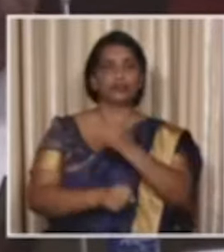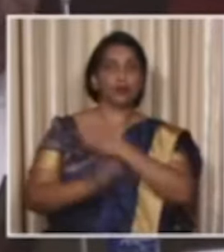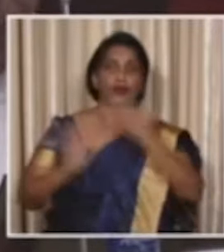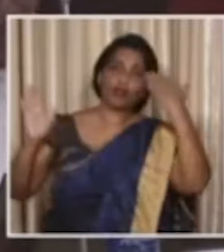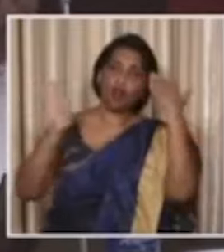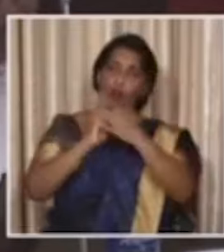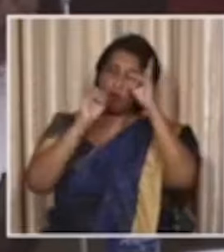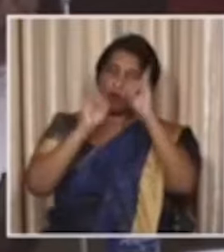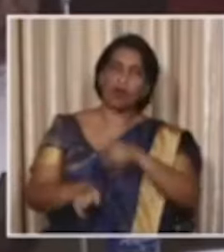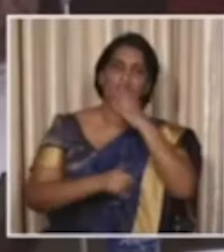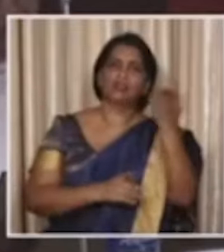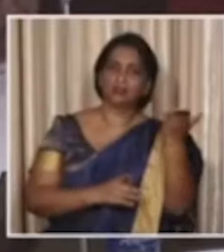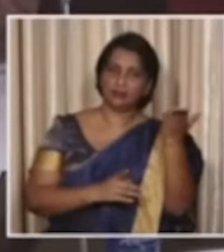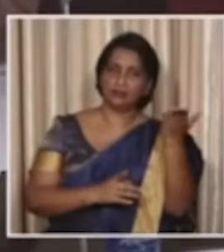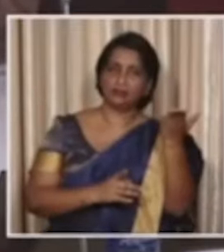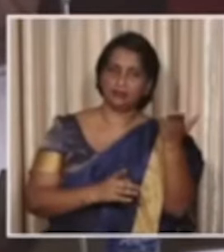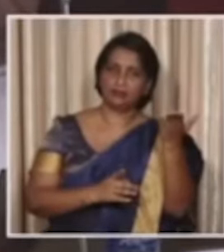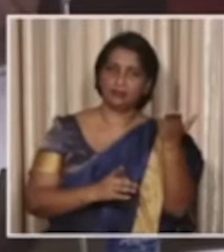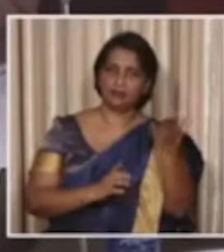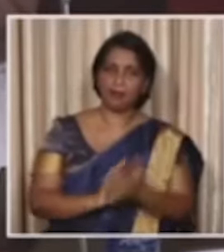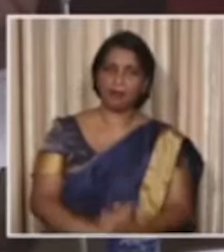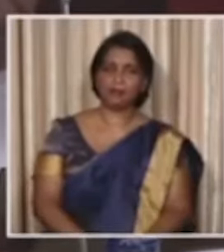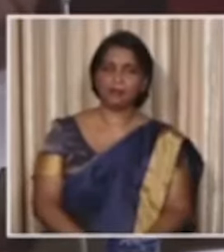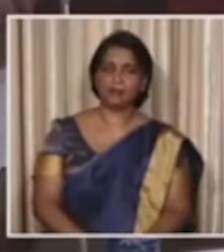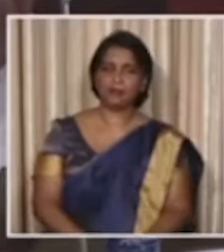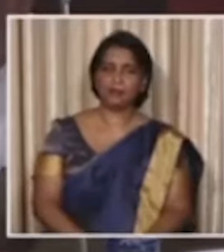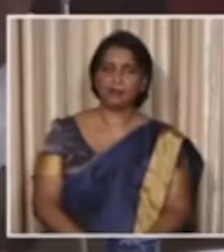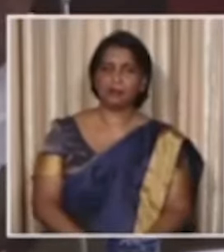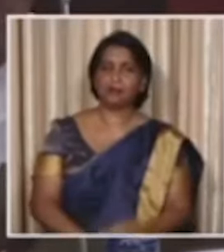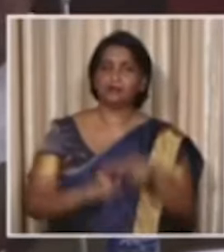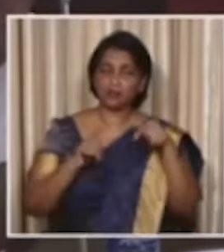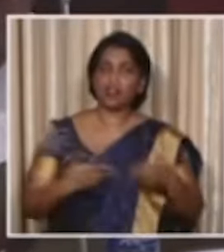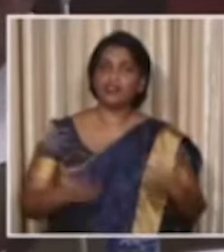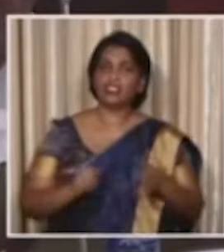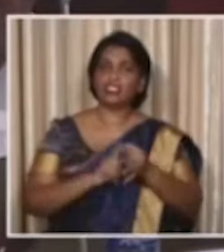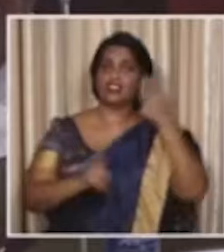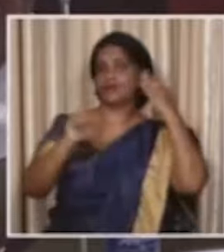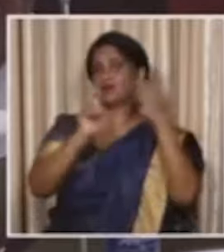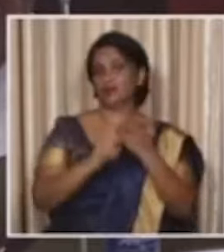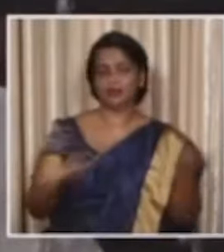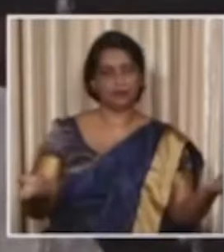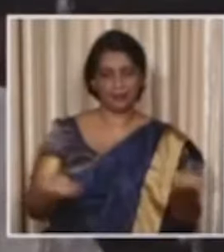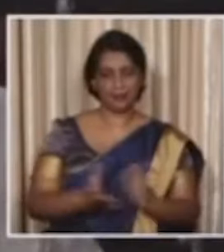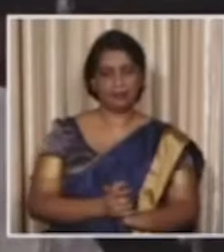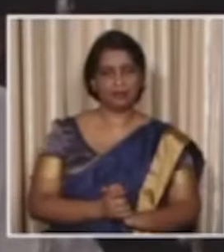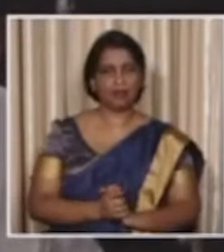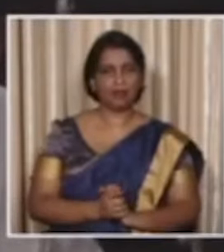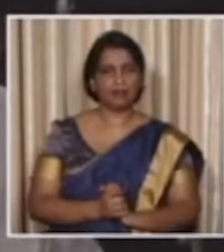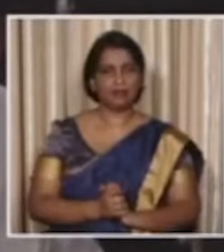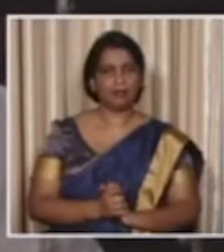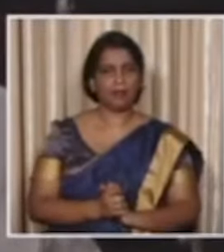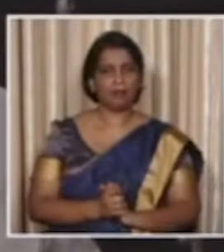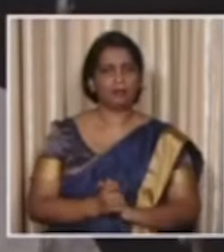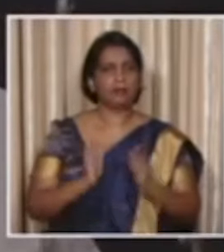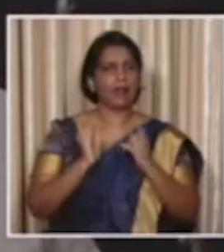karu o wage honda reethi prashne yanne me obathuma katha karana dan katha karana vartamana janadhipathi niyojya kathanayaka thumani dan